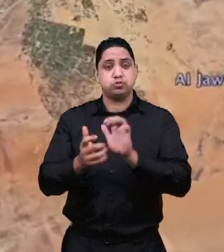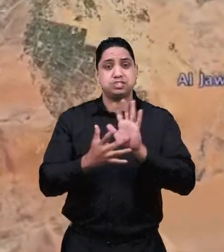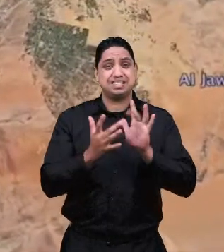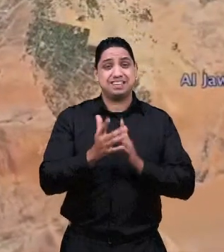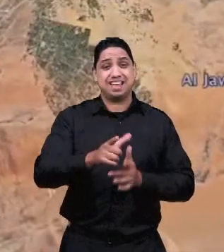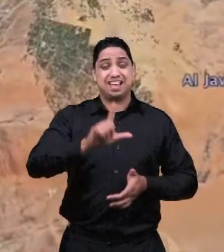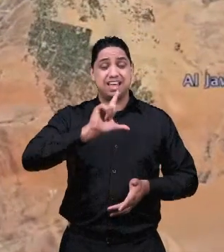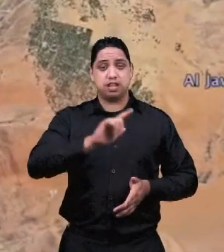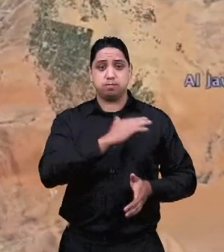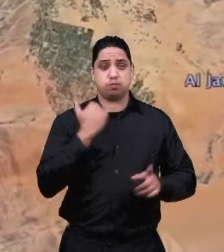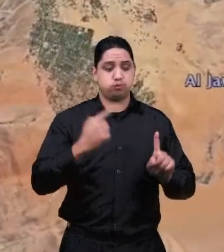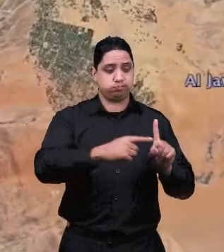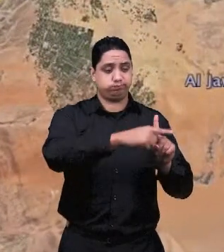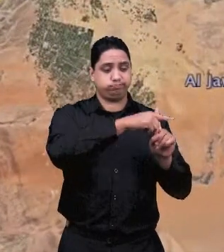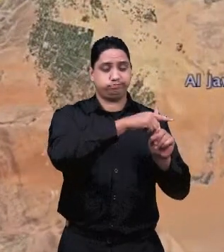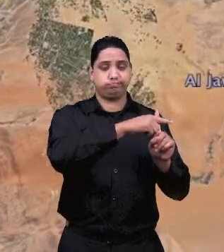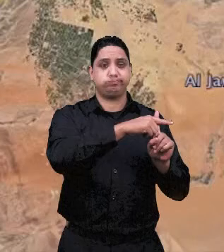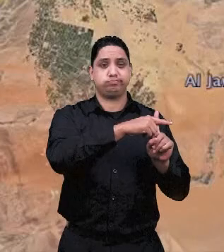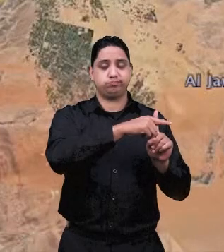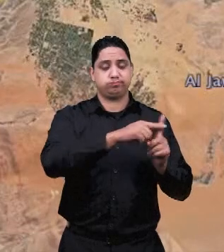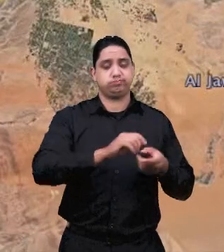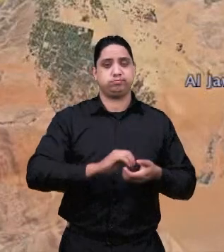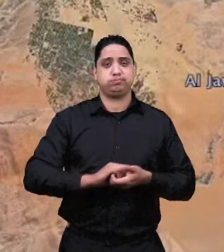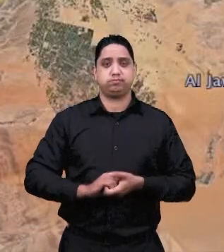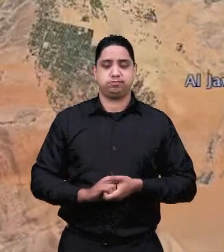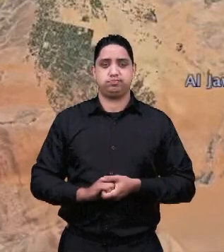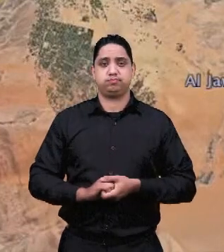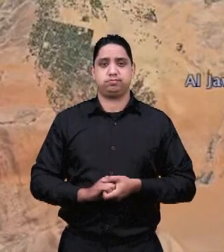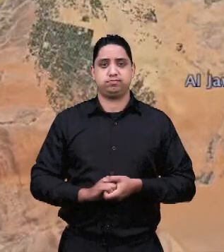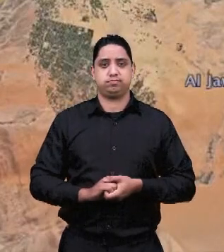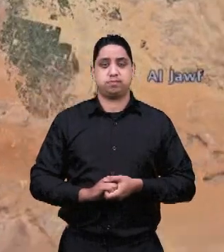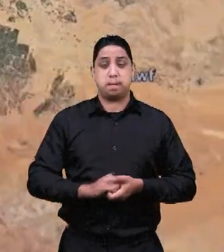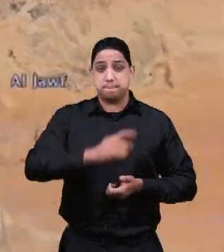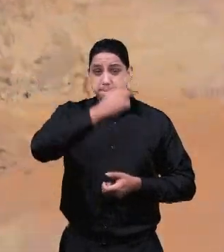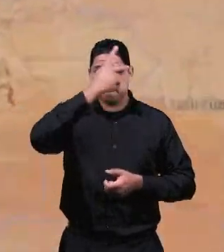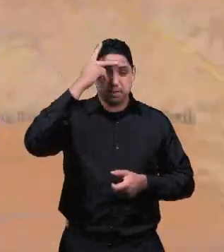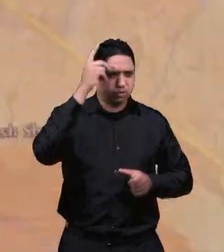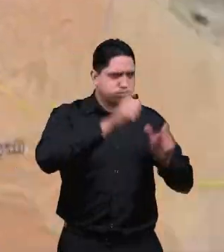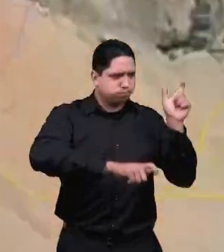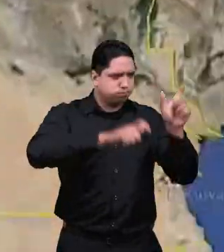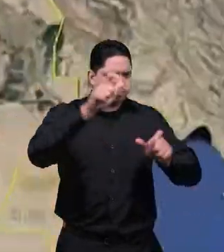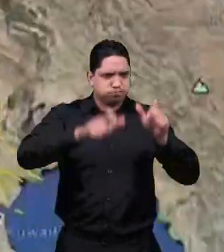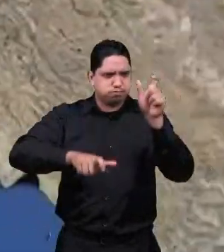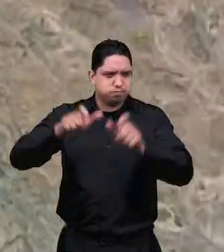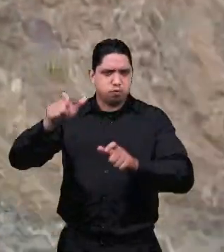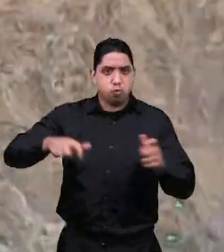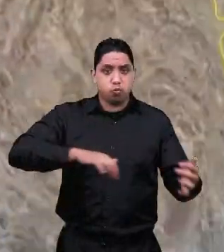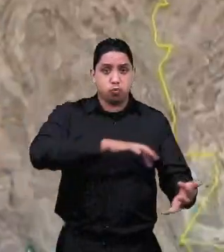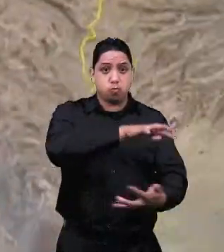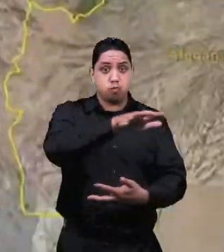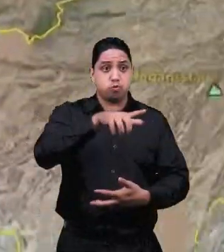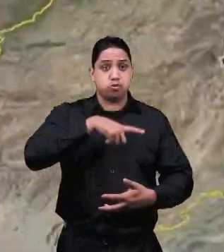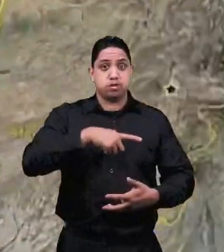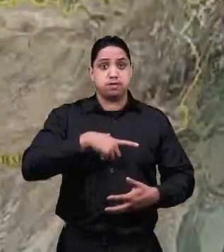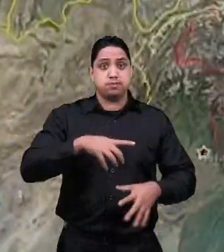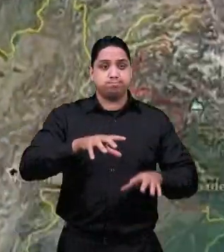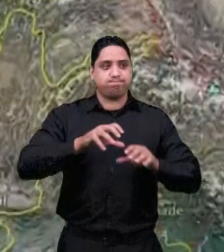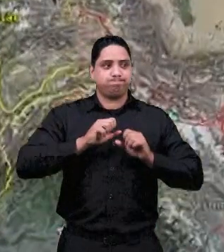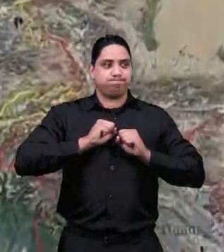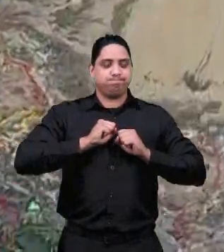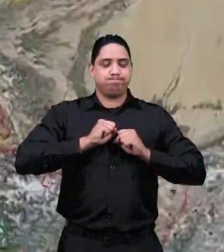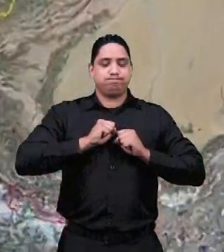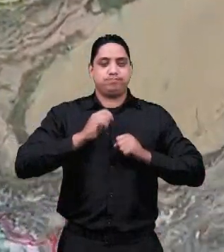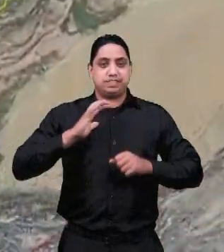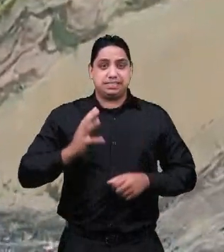à la veille de sa mort à la croix du Calvaire. Des personnes de toutes les parties du monde sont